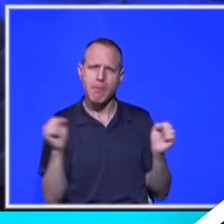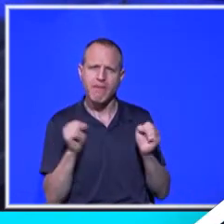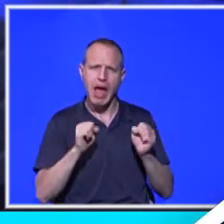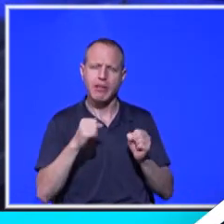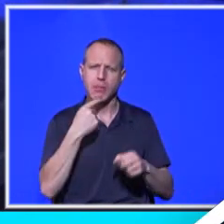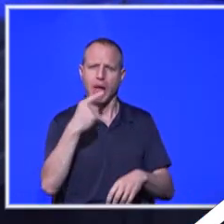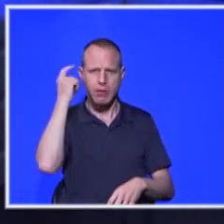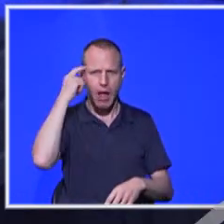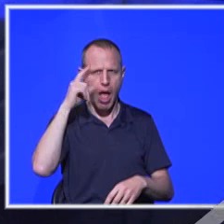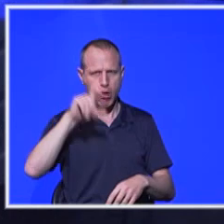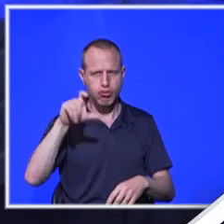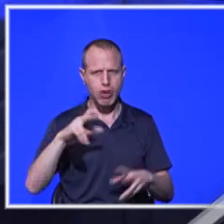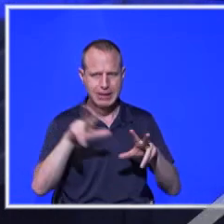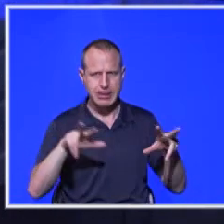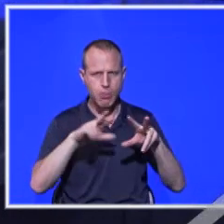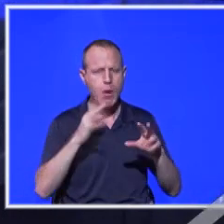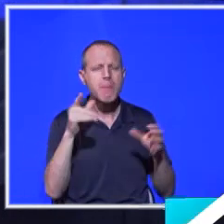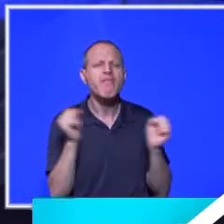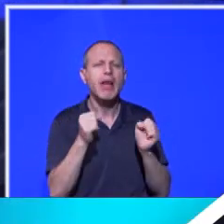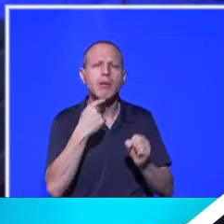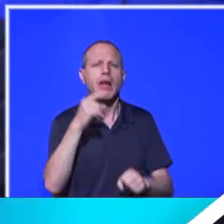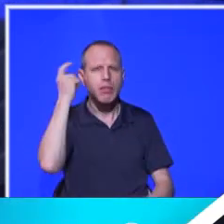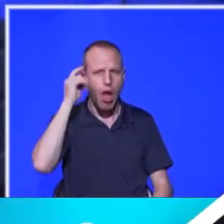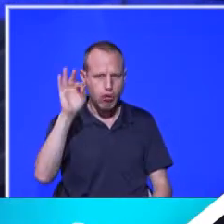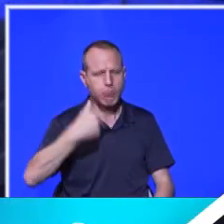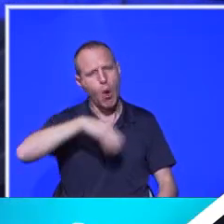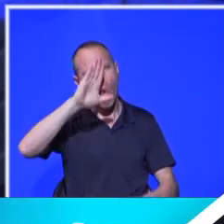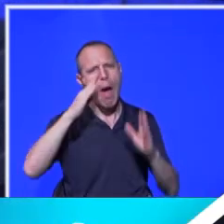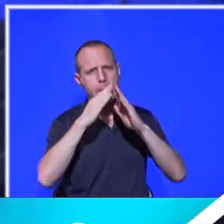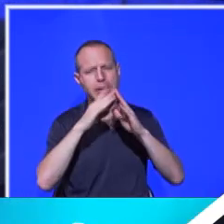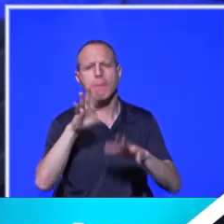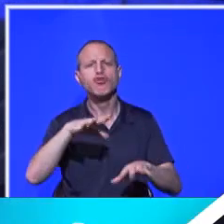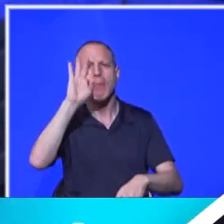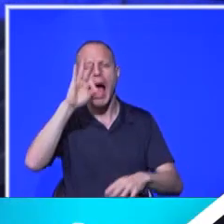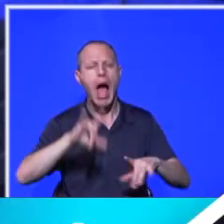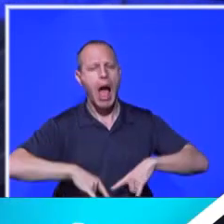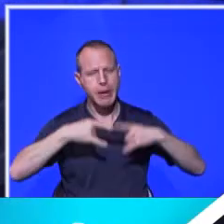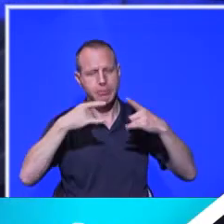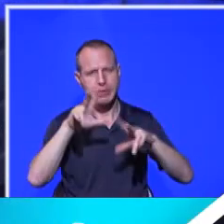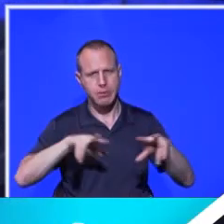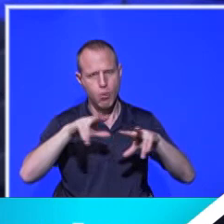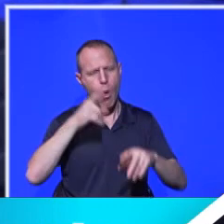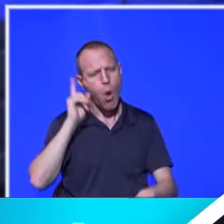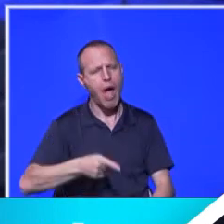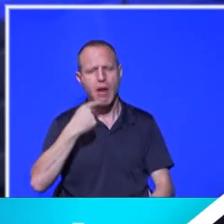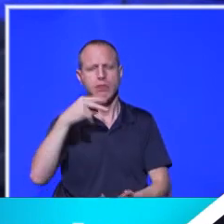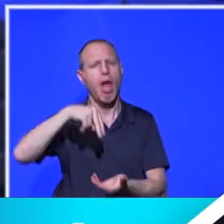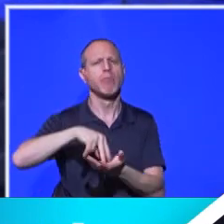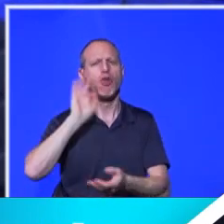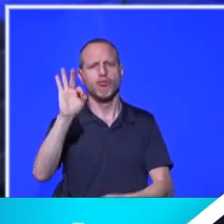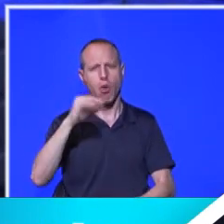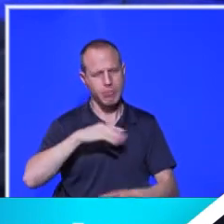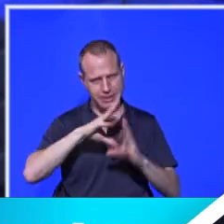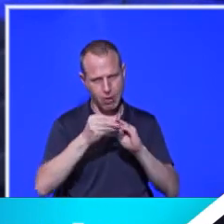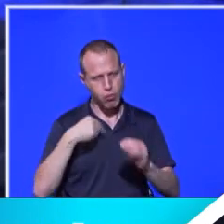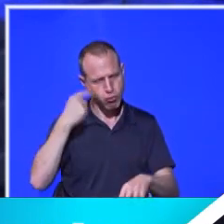אנשי הציבור, אם הם מפחדים להביע את דעתם, שילכו הביתה. מי שבחר בחיים ציבוריים, חובה עליו להביע את עמדתו. בסך הכל אני